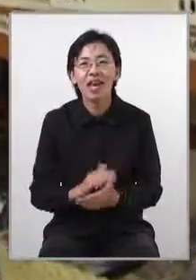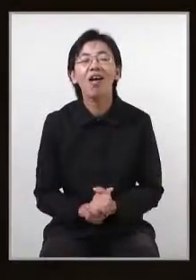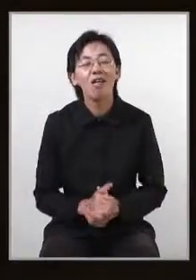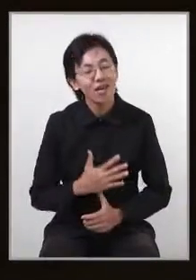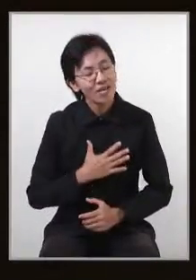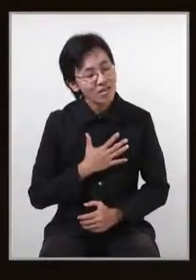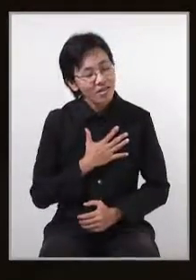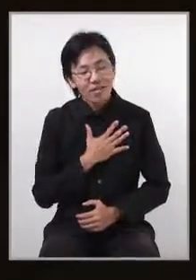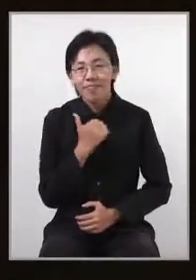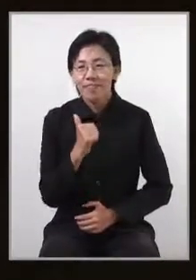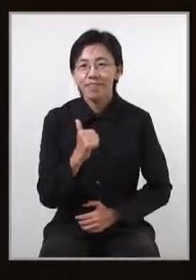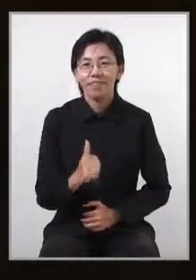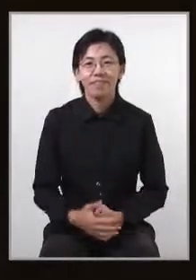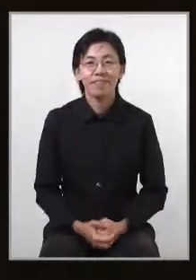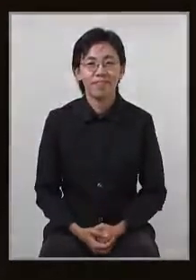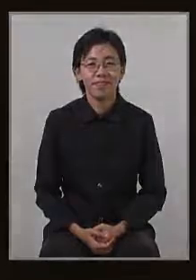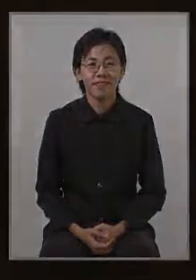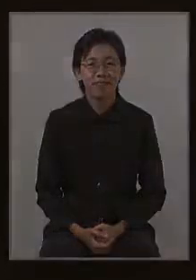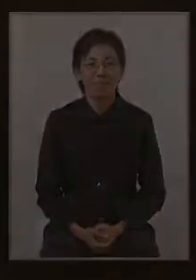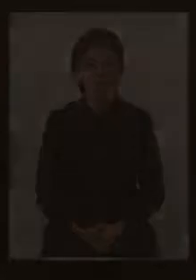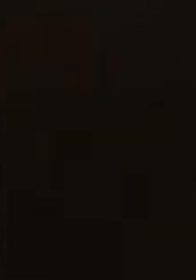ใจ